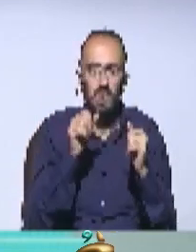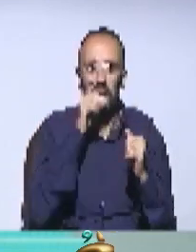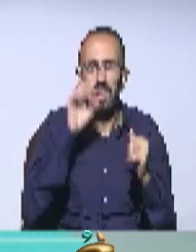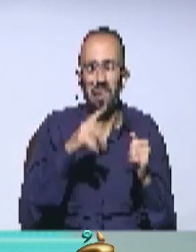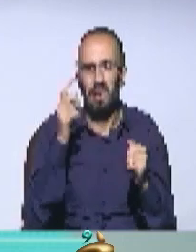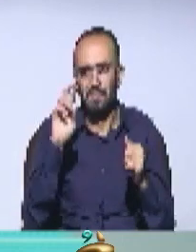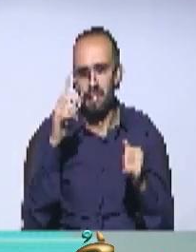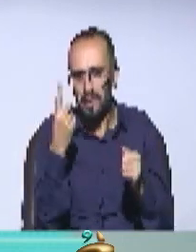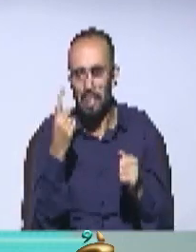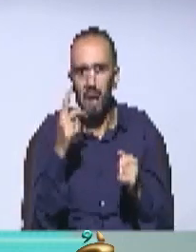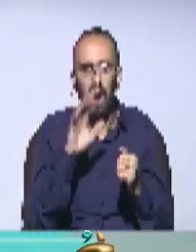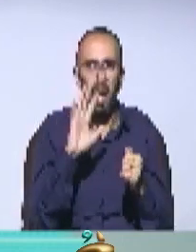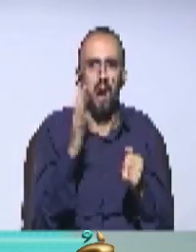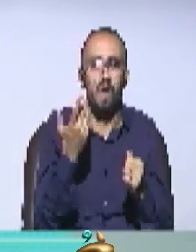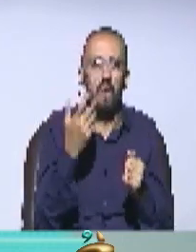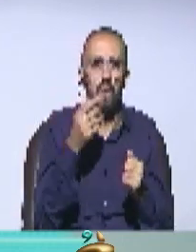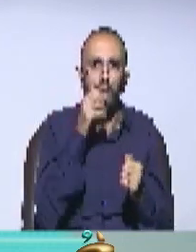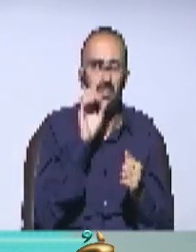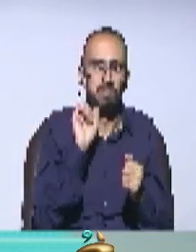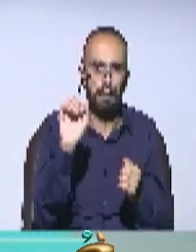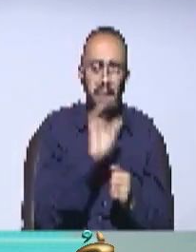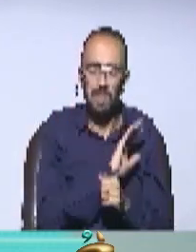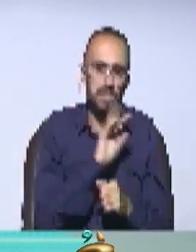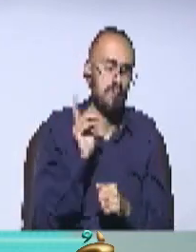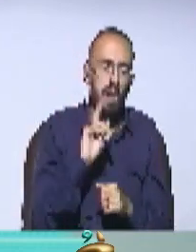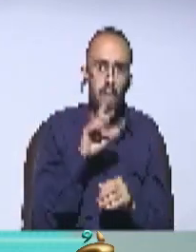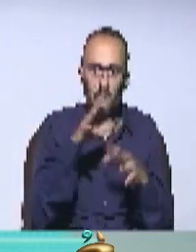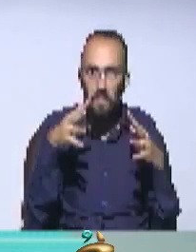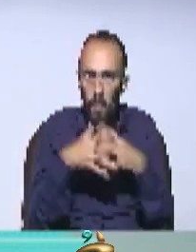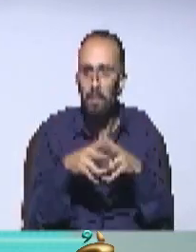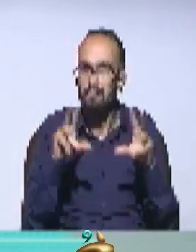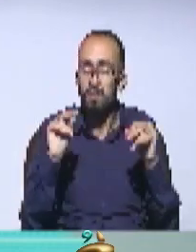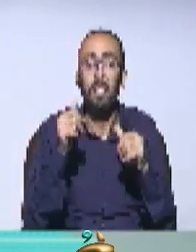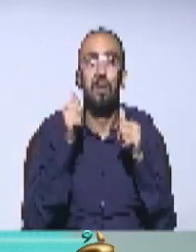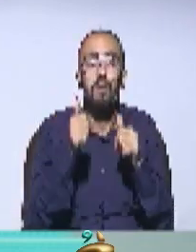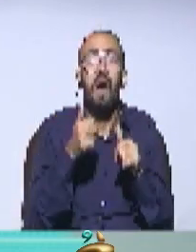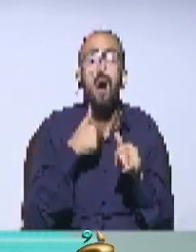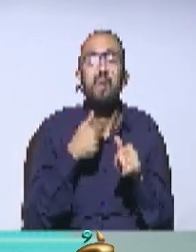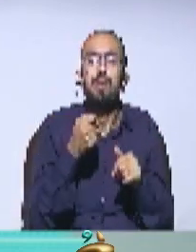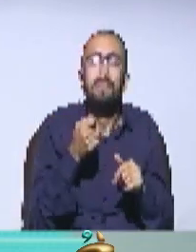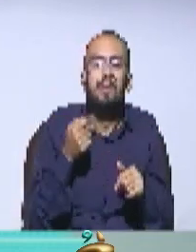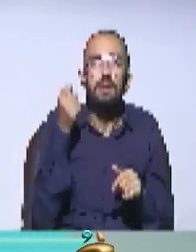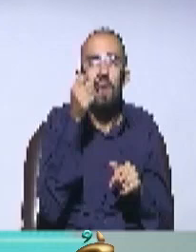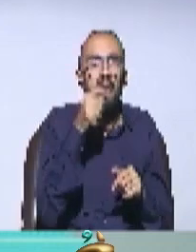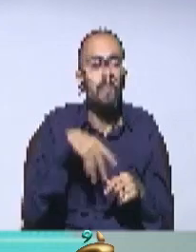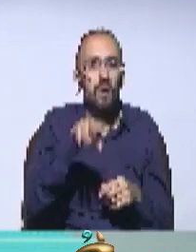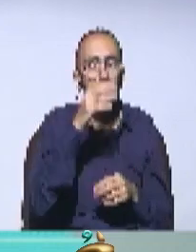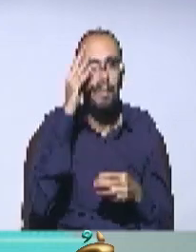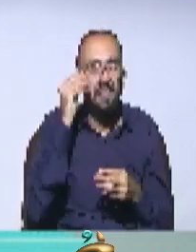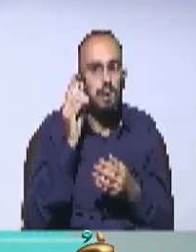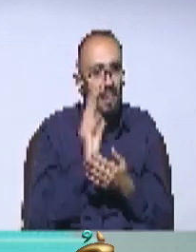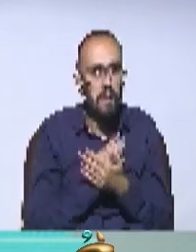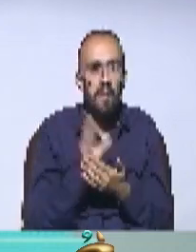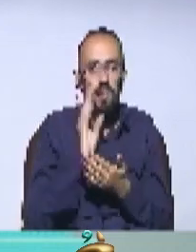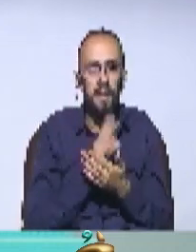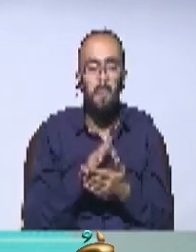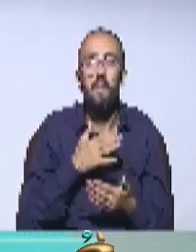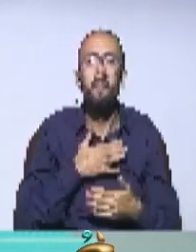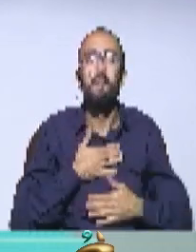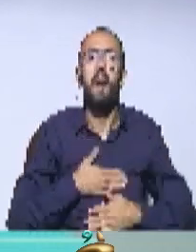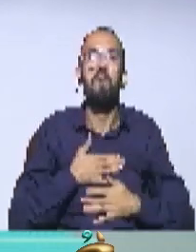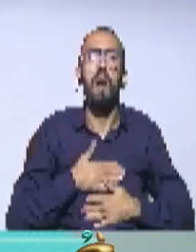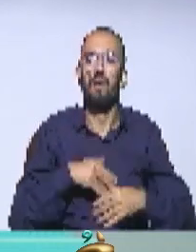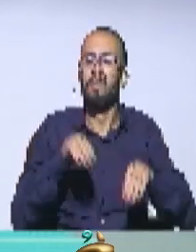أعياد الأقباط أو المسيحيين، هي أعياد المصريين، خليني أسأل حضرتك إزاي نعلي قيم التسامح والمحبة بالنسبة، وإزاي